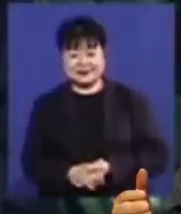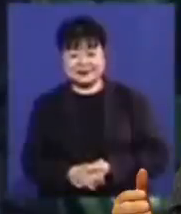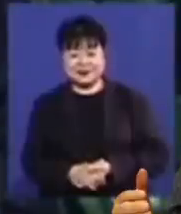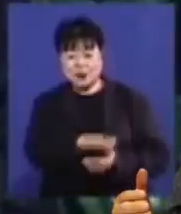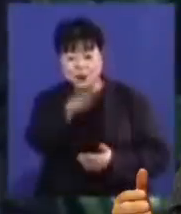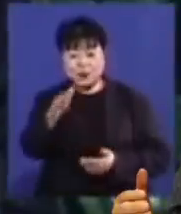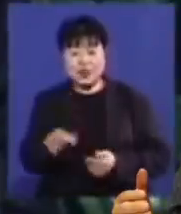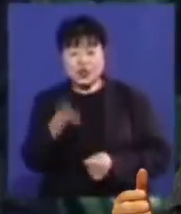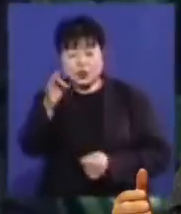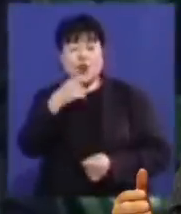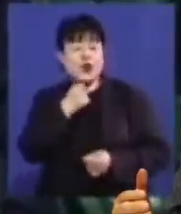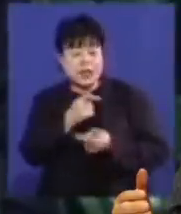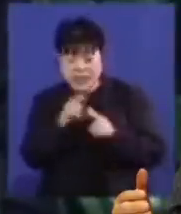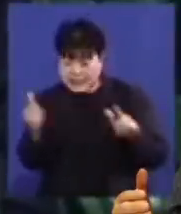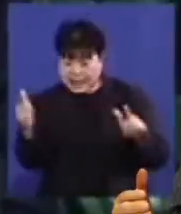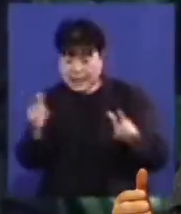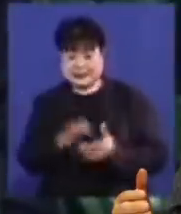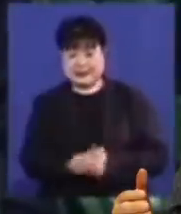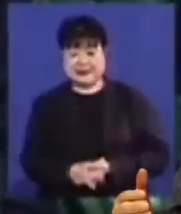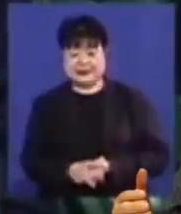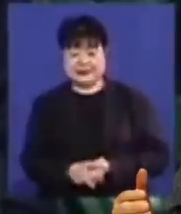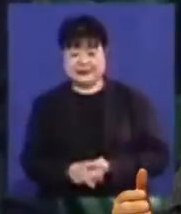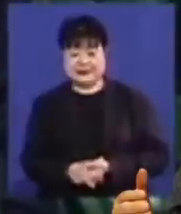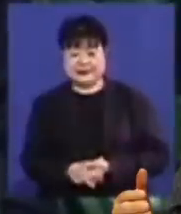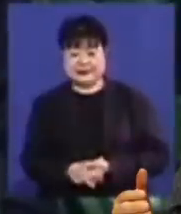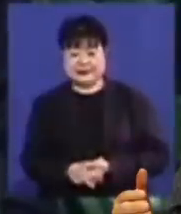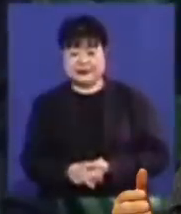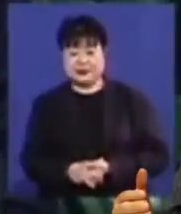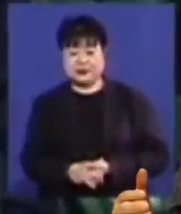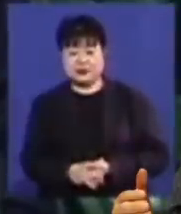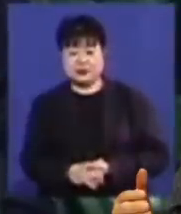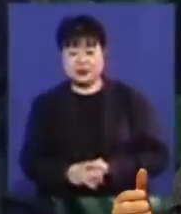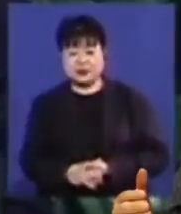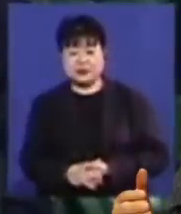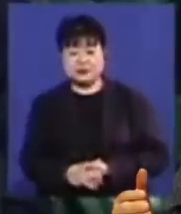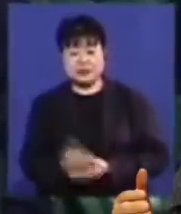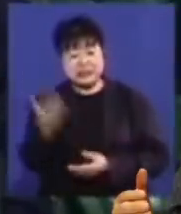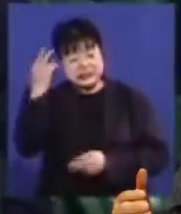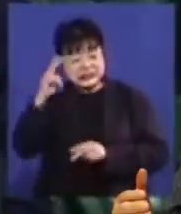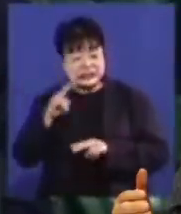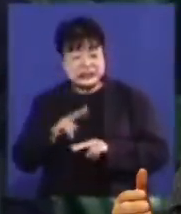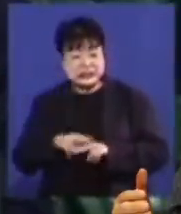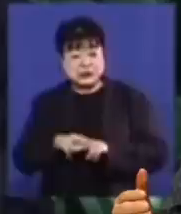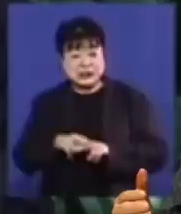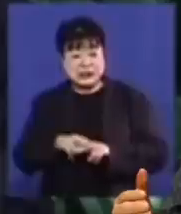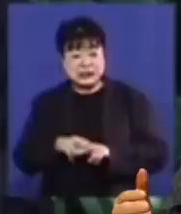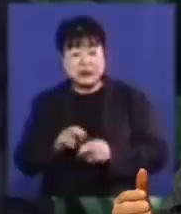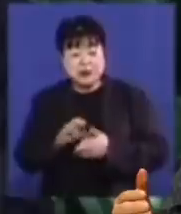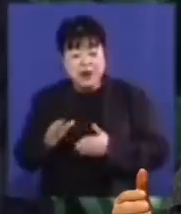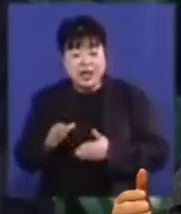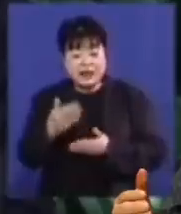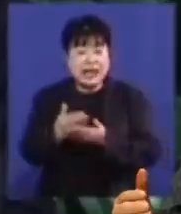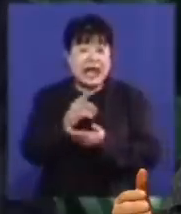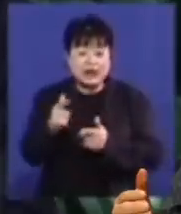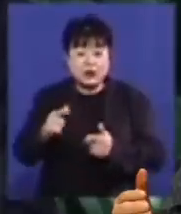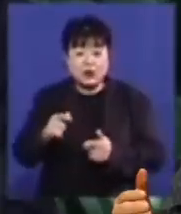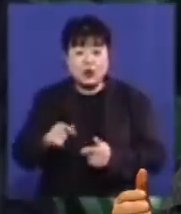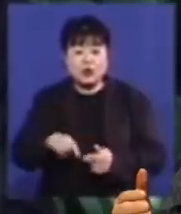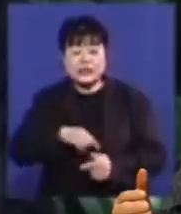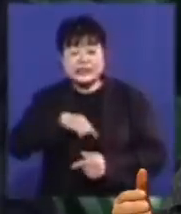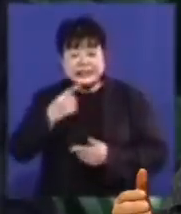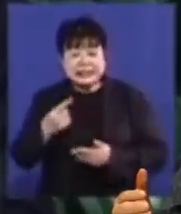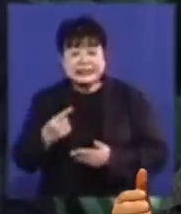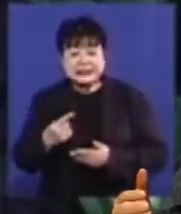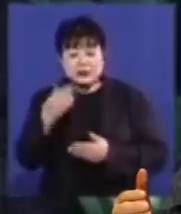우리 돈을 원하는 것도 아니고 우리 지위와 명예를 내놓으라는 것도 아니고 우리 자신을 원하신다.